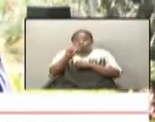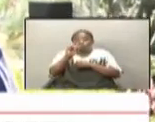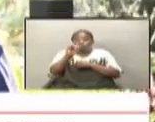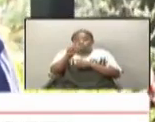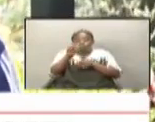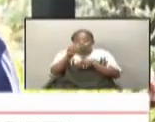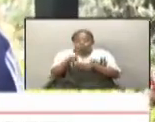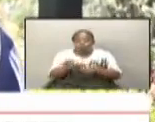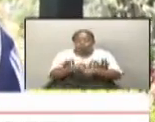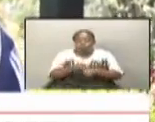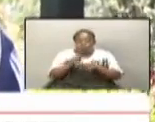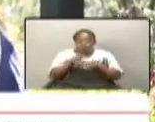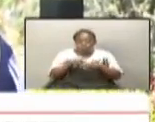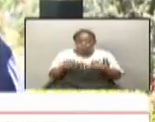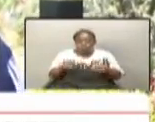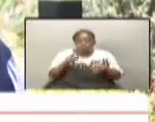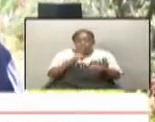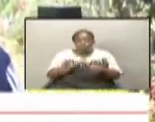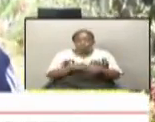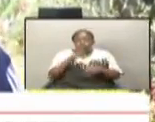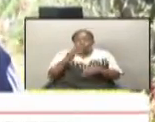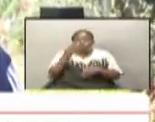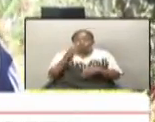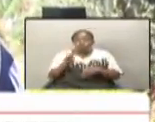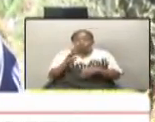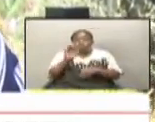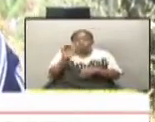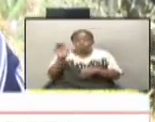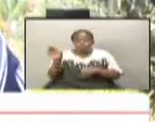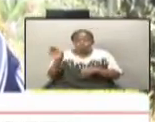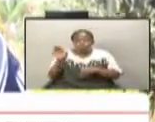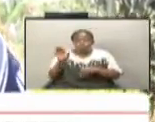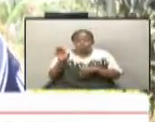kusawa 10 ezoleggulo